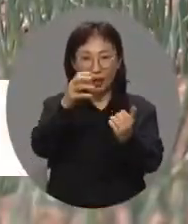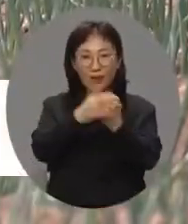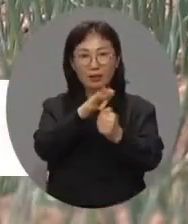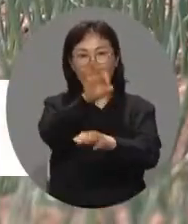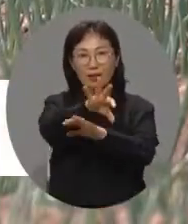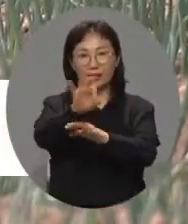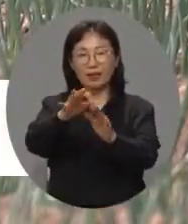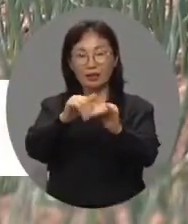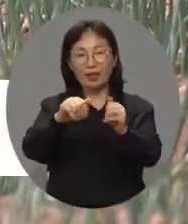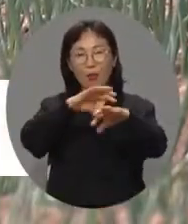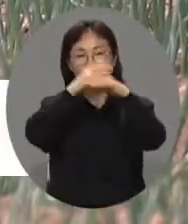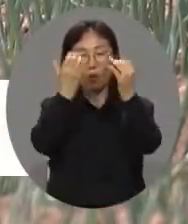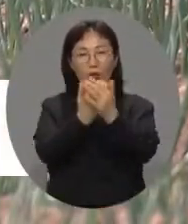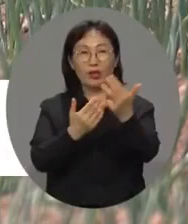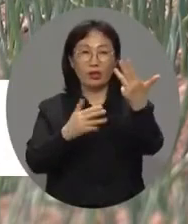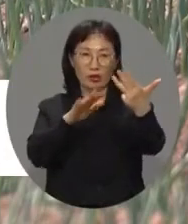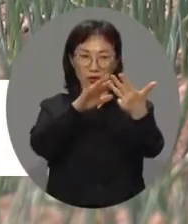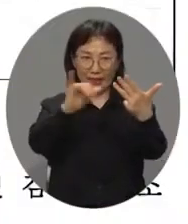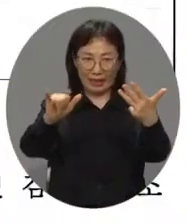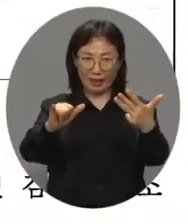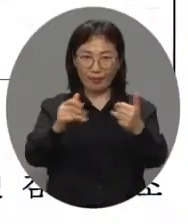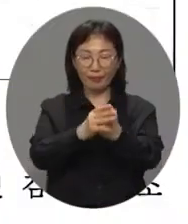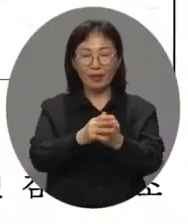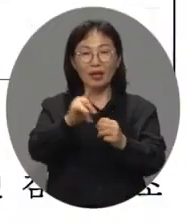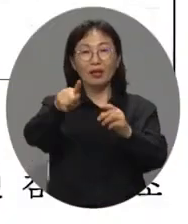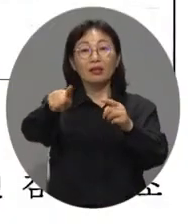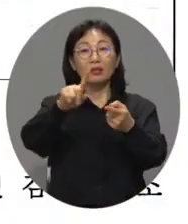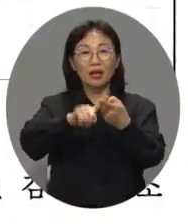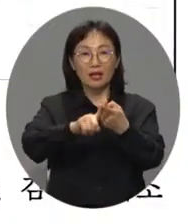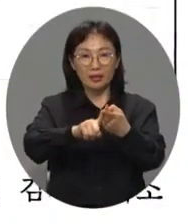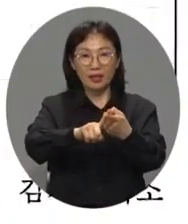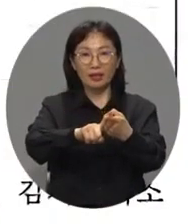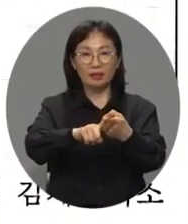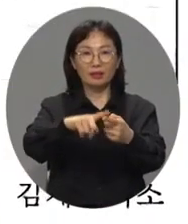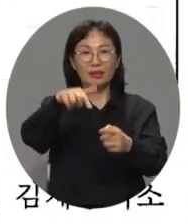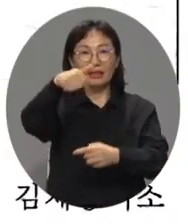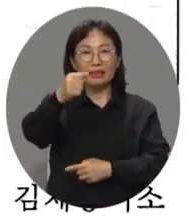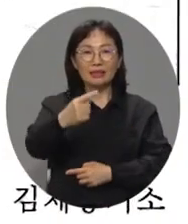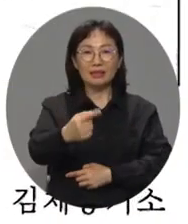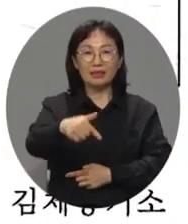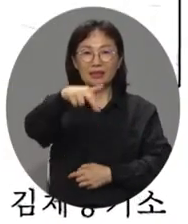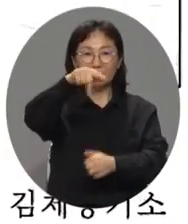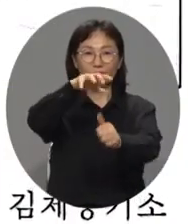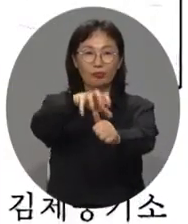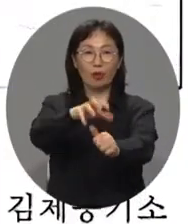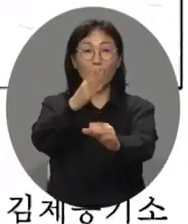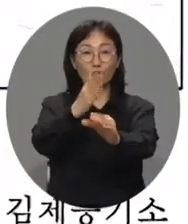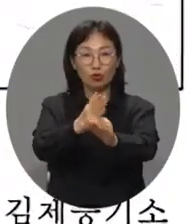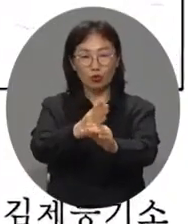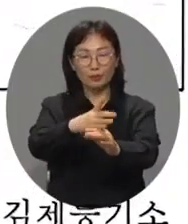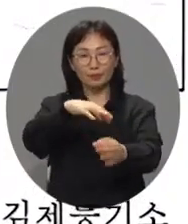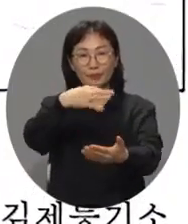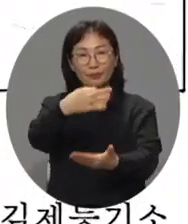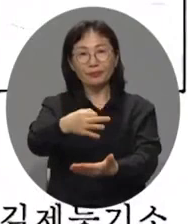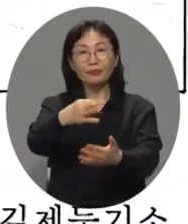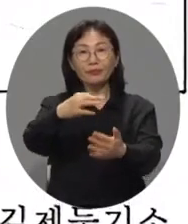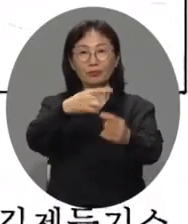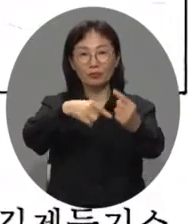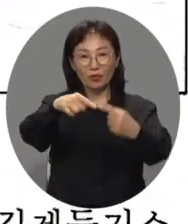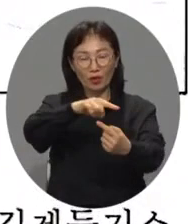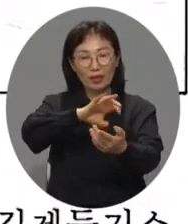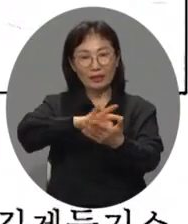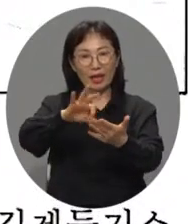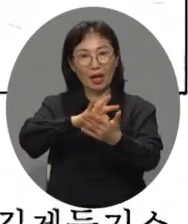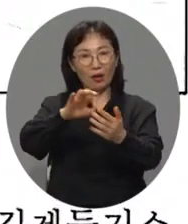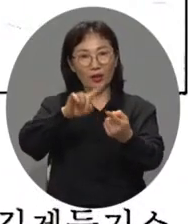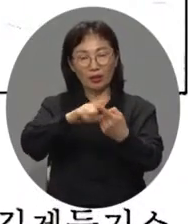8명에 달합니다. 상당수의 토지는 근저당이 설정돼 있어 농지가 자산 운용의 수단으로 이용되고 있는 것도